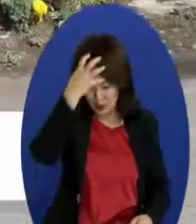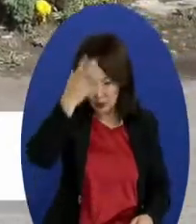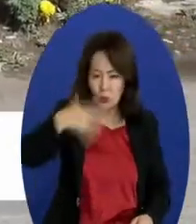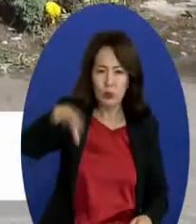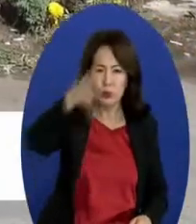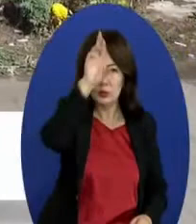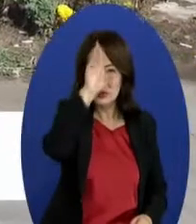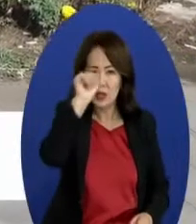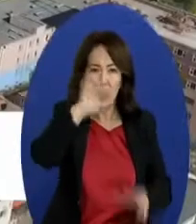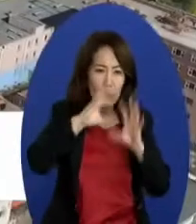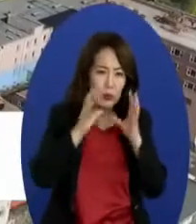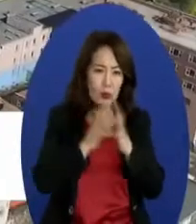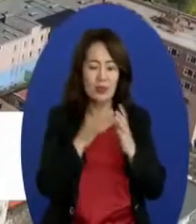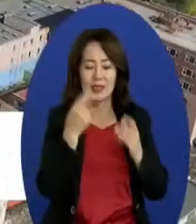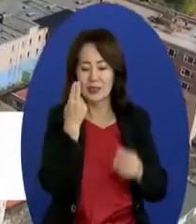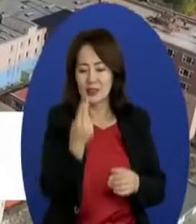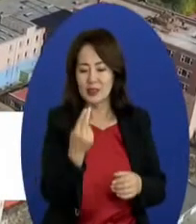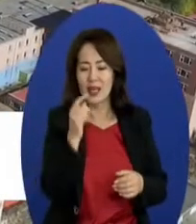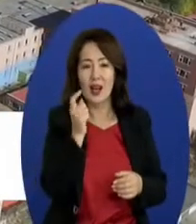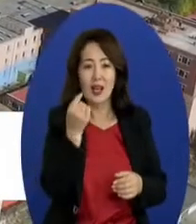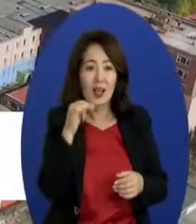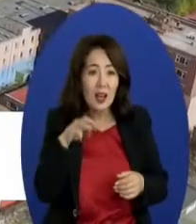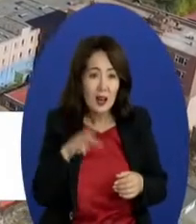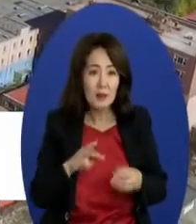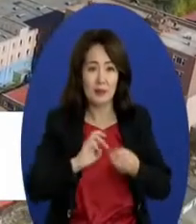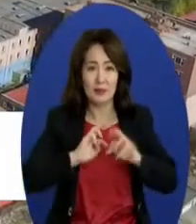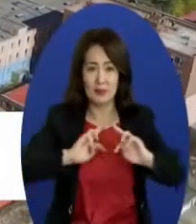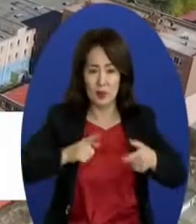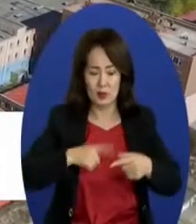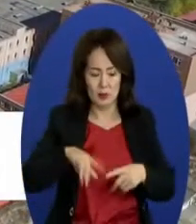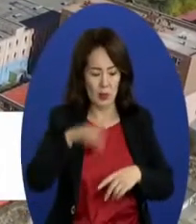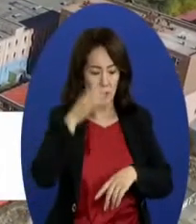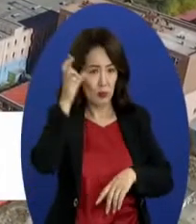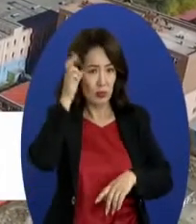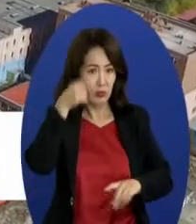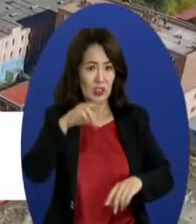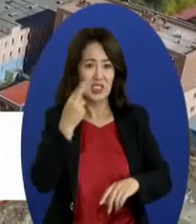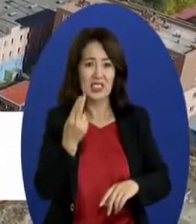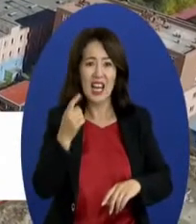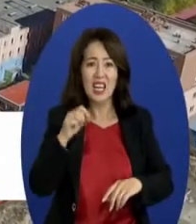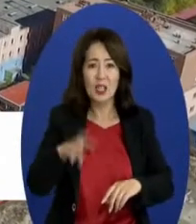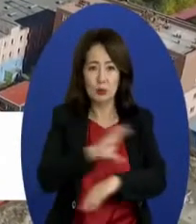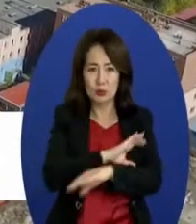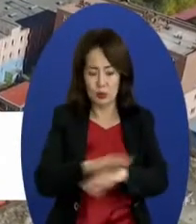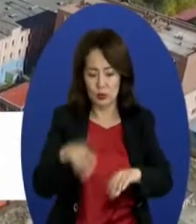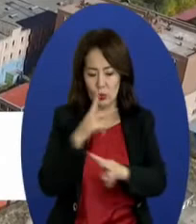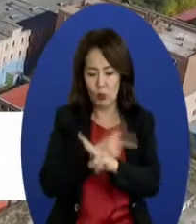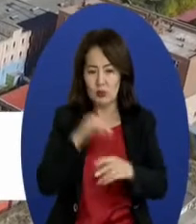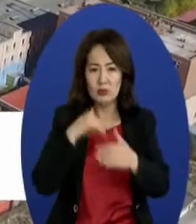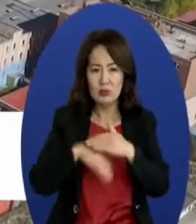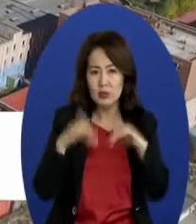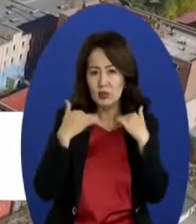салбарт хэрэгжүүлэхээр зорж байгаа юм байна. Энэ хүрээнд боловсролын салбар захим сургалтыг хуульчлахаар ажиллаж байна. Сангийн сайдын